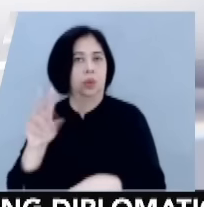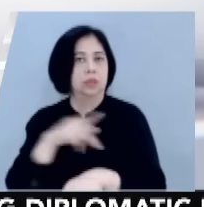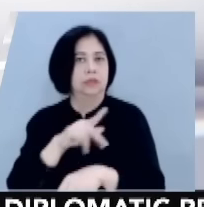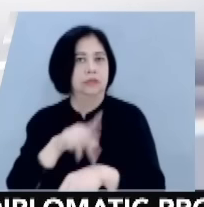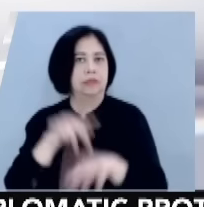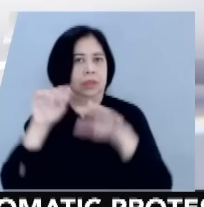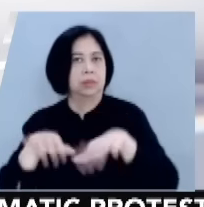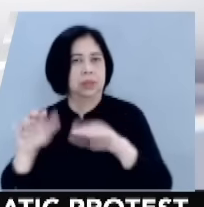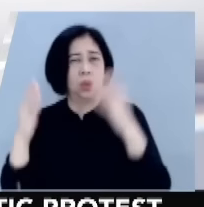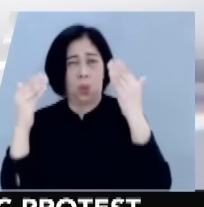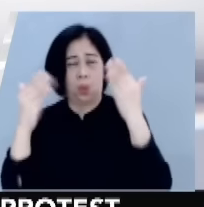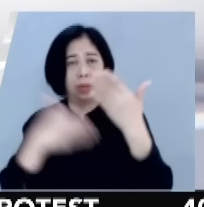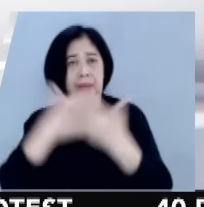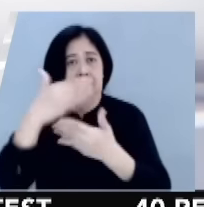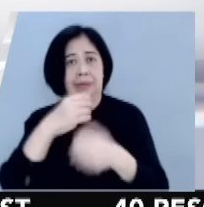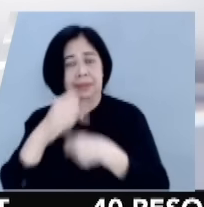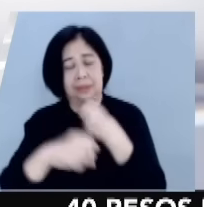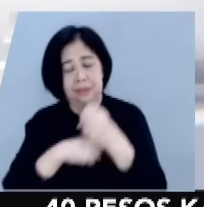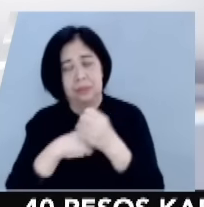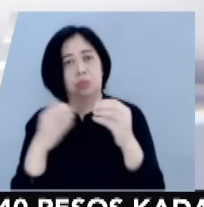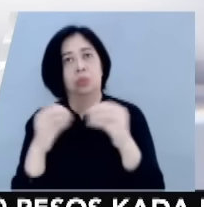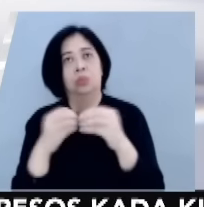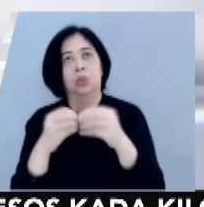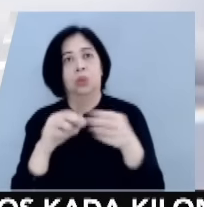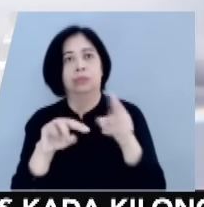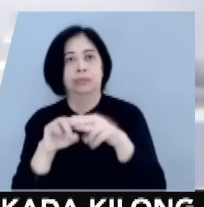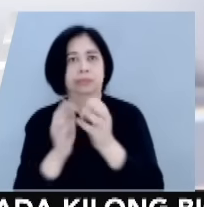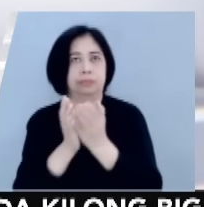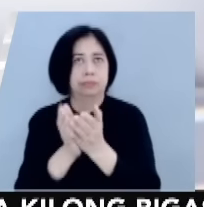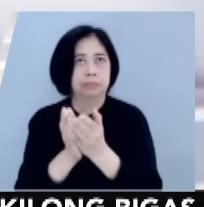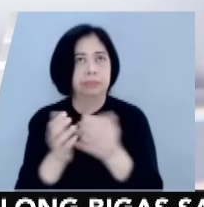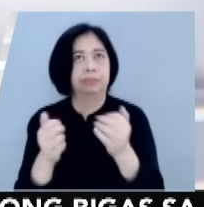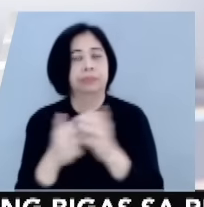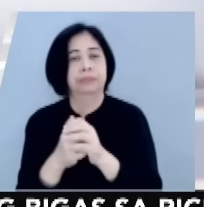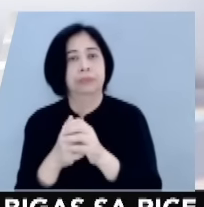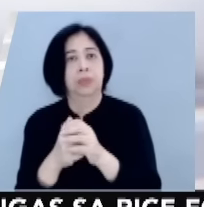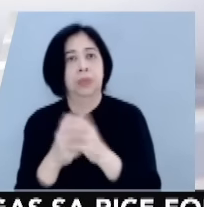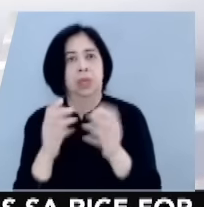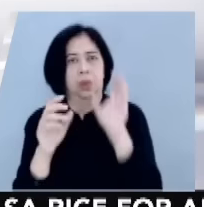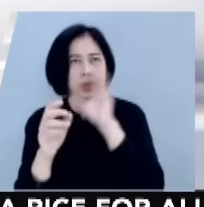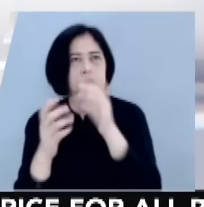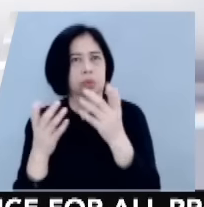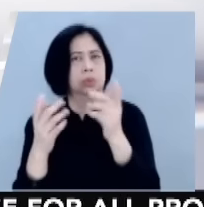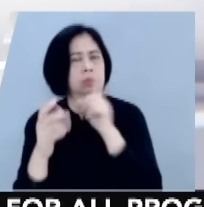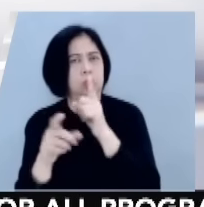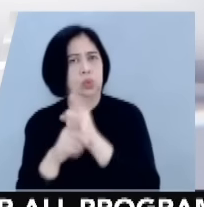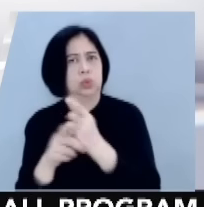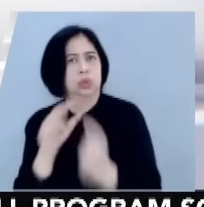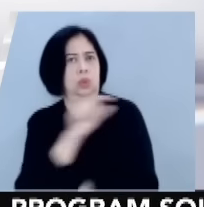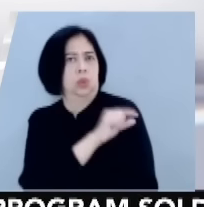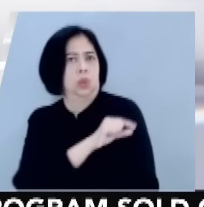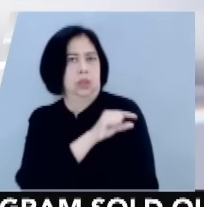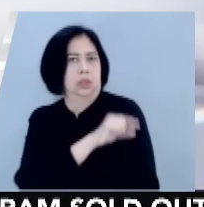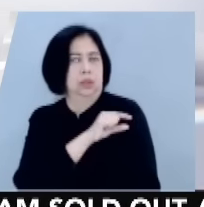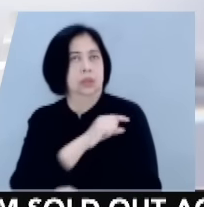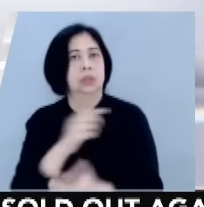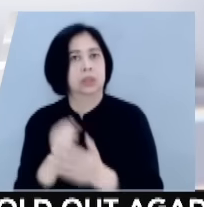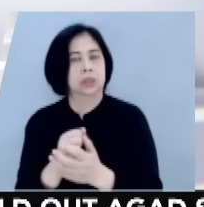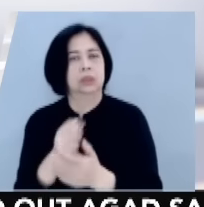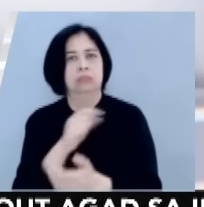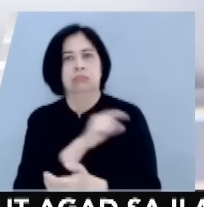year, madagdagan ang ating mga floating assets. At in terms of quality, ay sinisiguro din naman natin na di kalidad ng